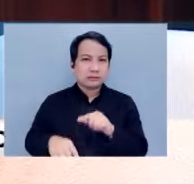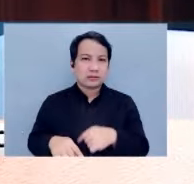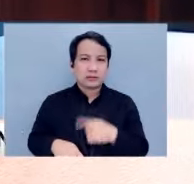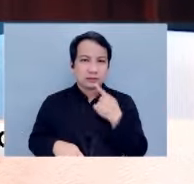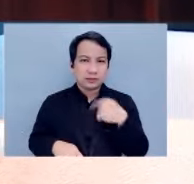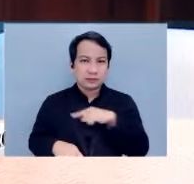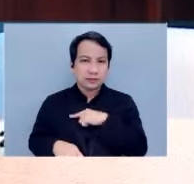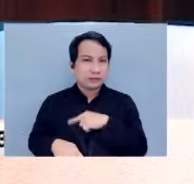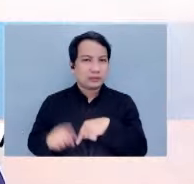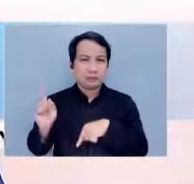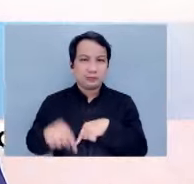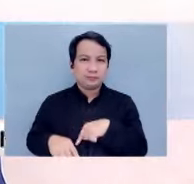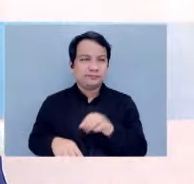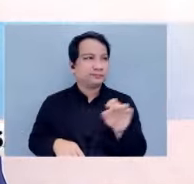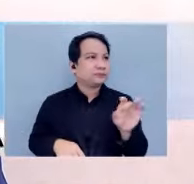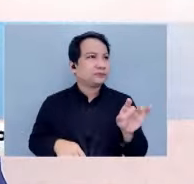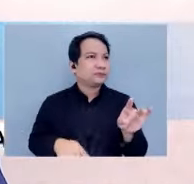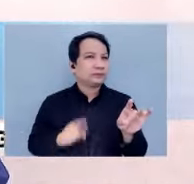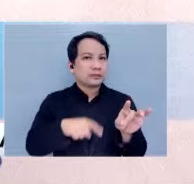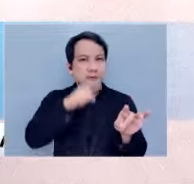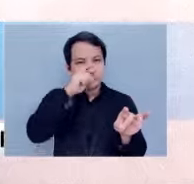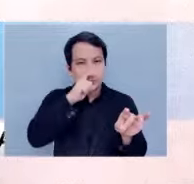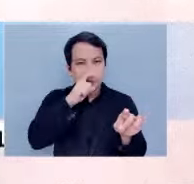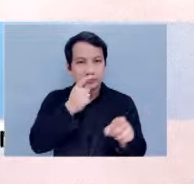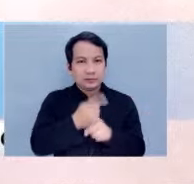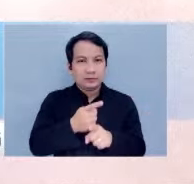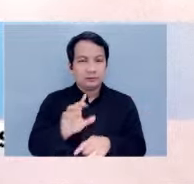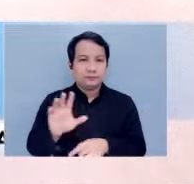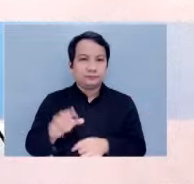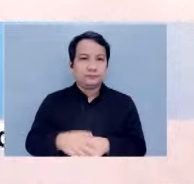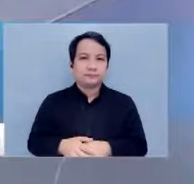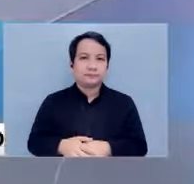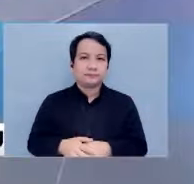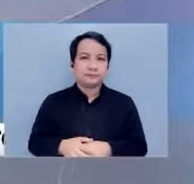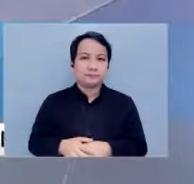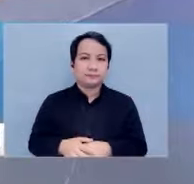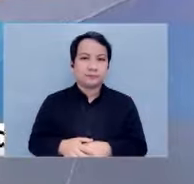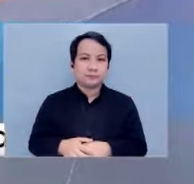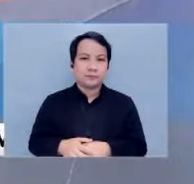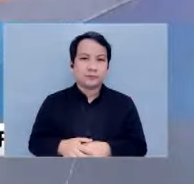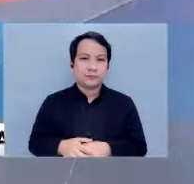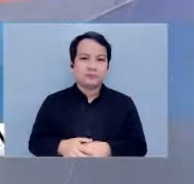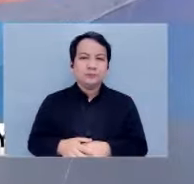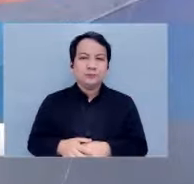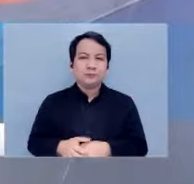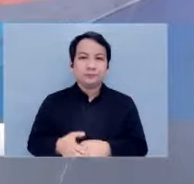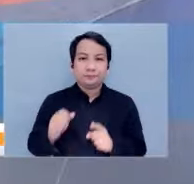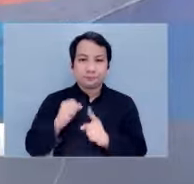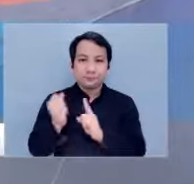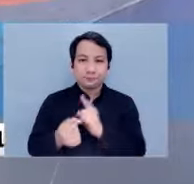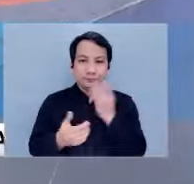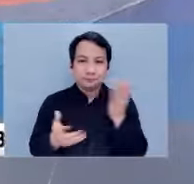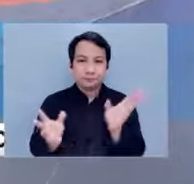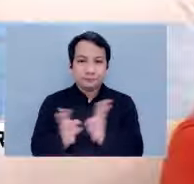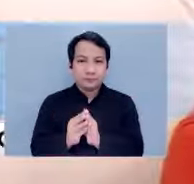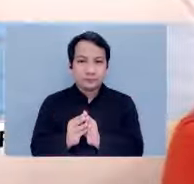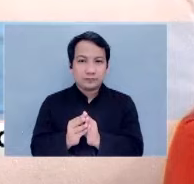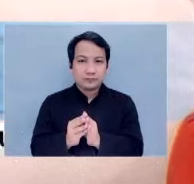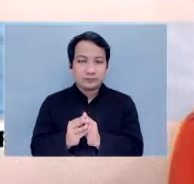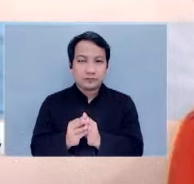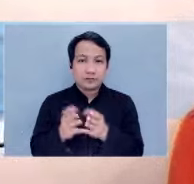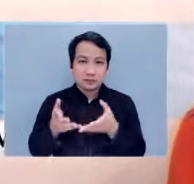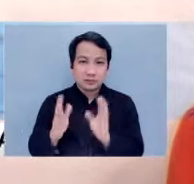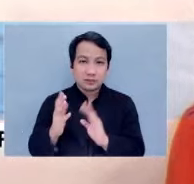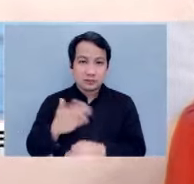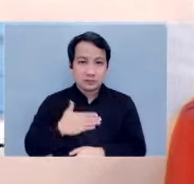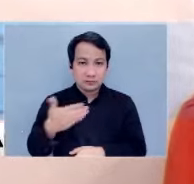Ayun. Kasi 18 yung age of emancipation sa atin. Mm-hmm. Well, attorney, may mga sitwasyon din kasi na ano, kaya inaako ng kamag-anak